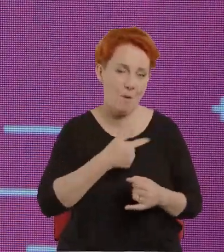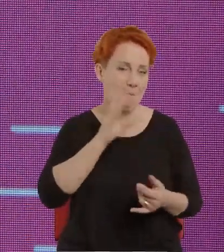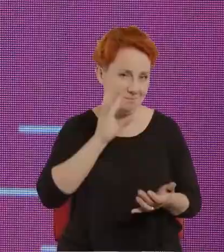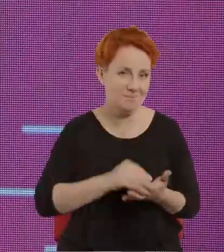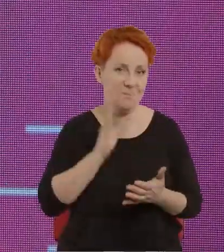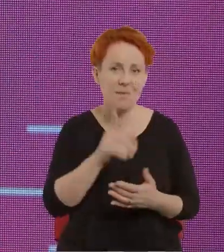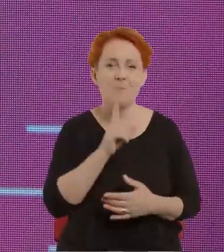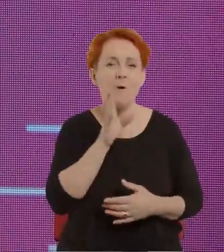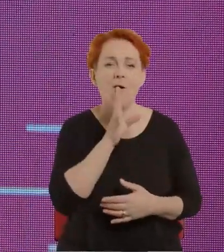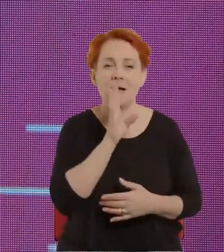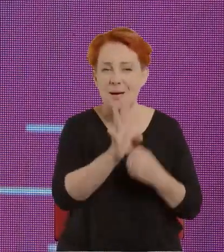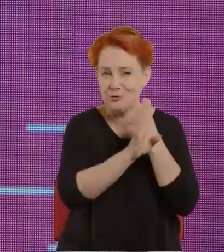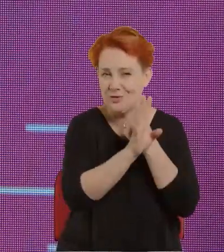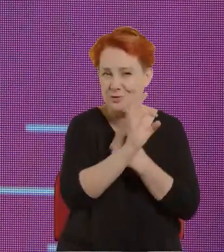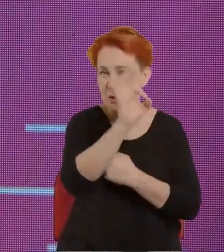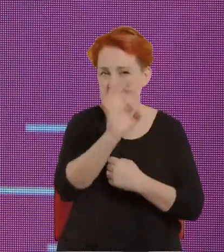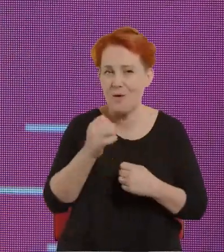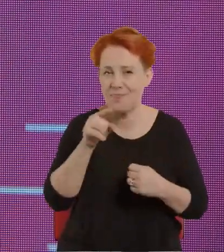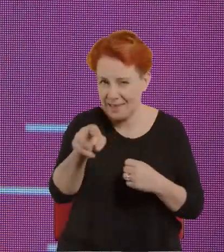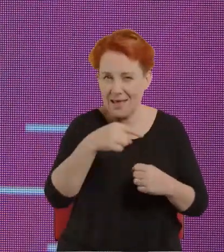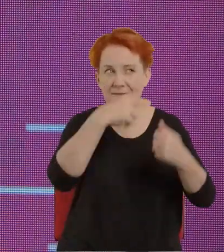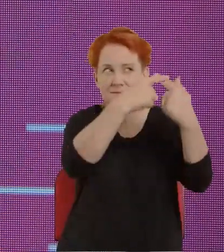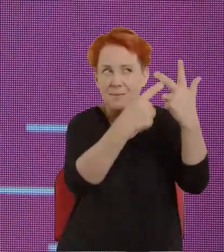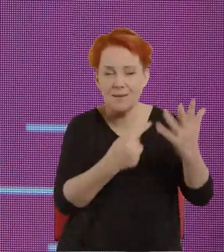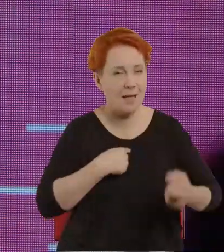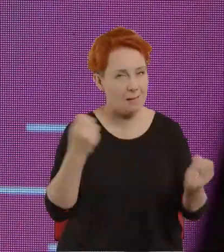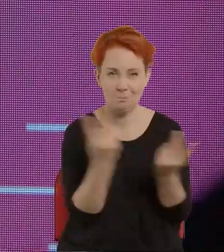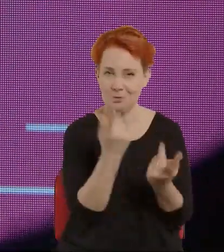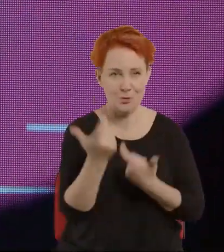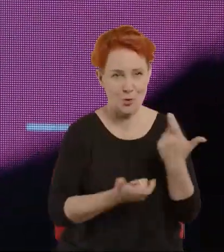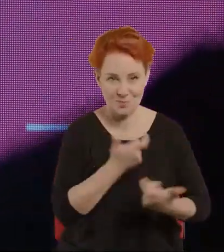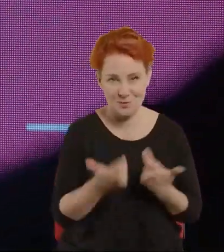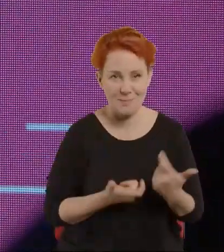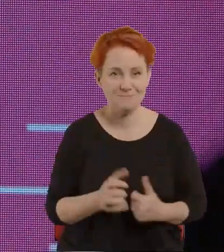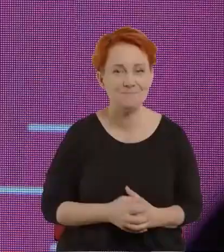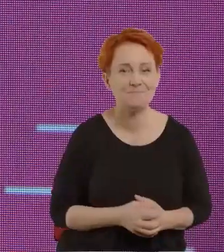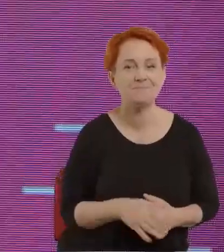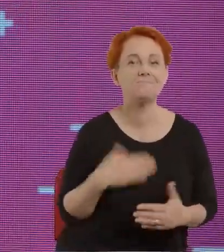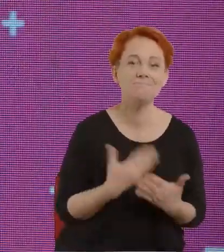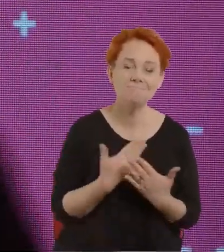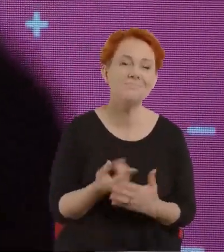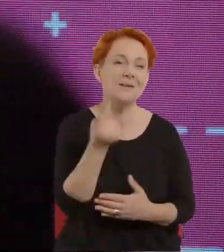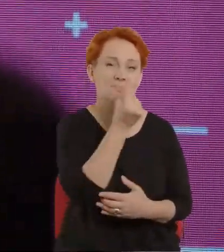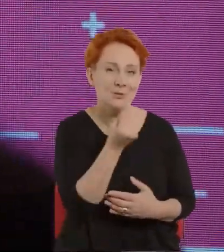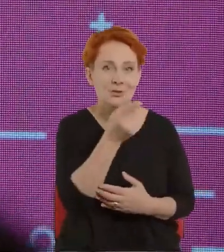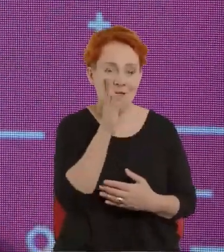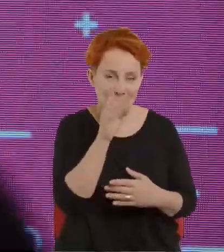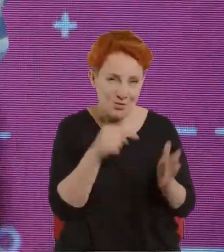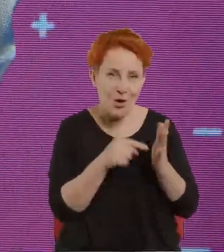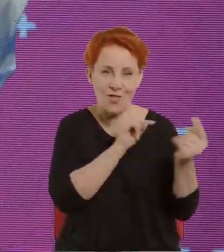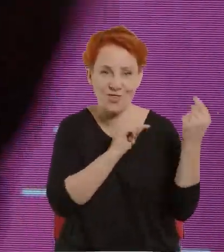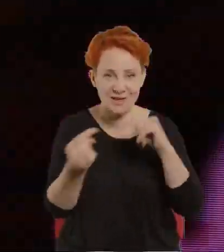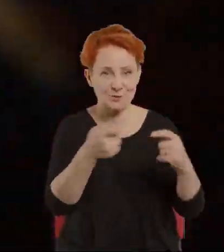chyba 90%, jakie wymieniłeś, zrobiłam to samo. Także myślę, że będziemy mogli kontynuować też tę